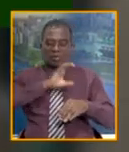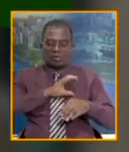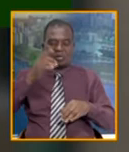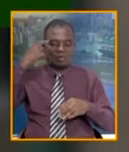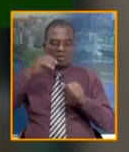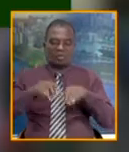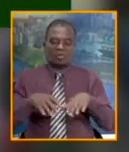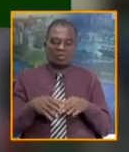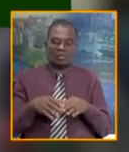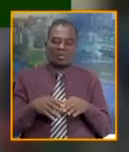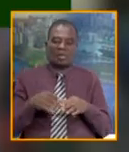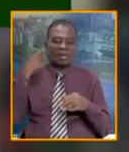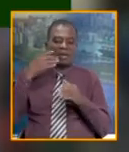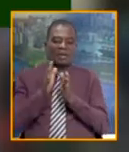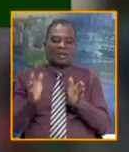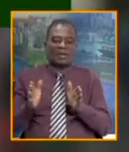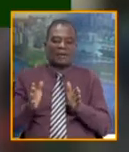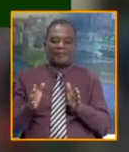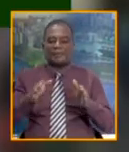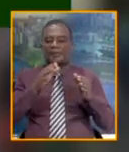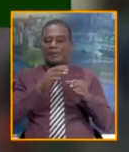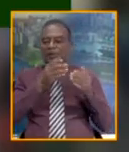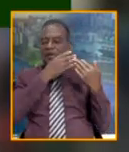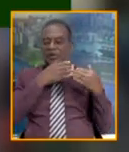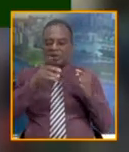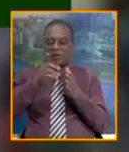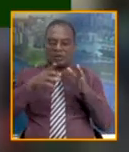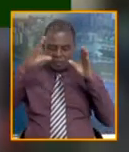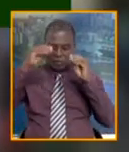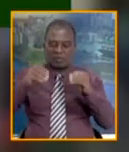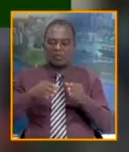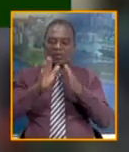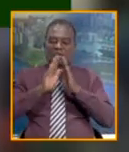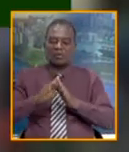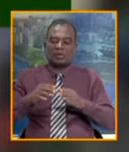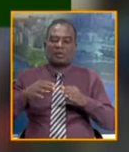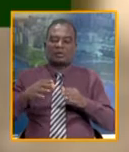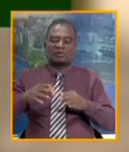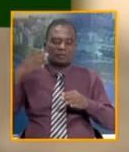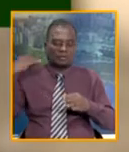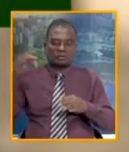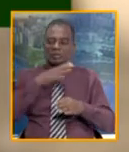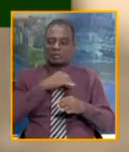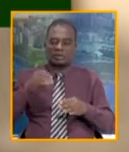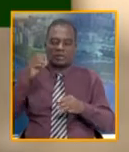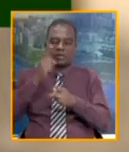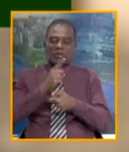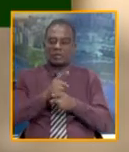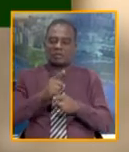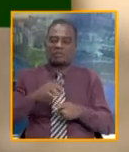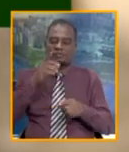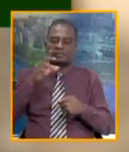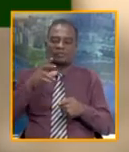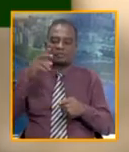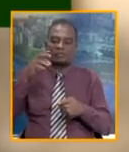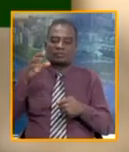judiciaires compétentes. Le secrétariat d'État chargé des droits de l'homme recommande vivement aux candidates et candidats de privilégier les voies de